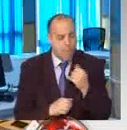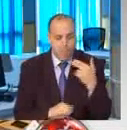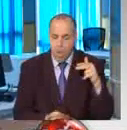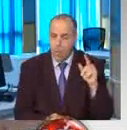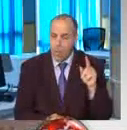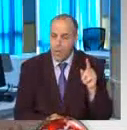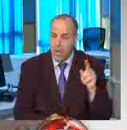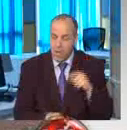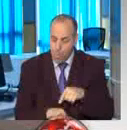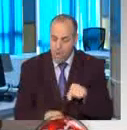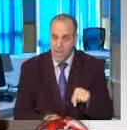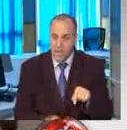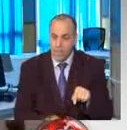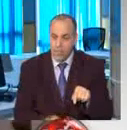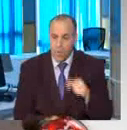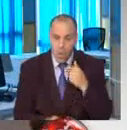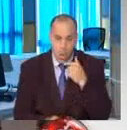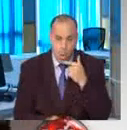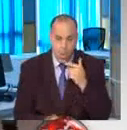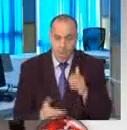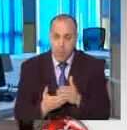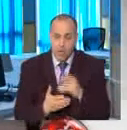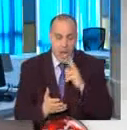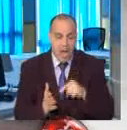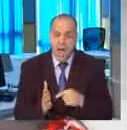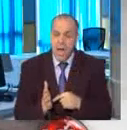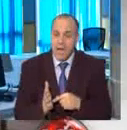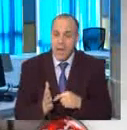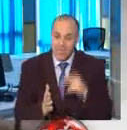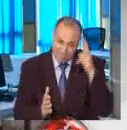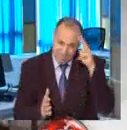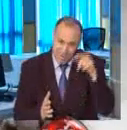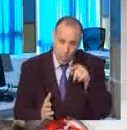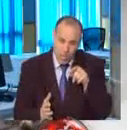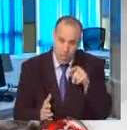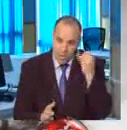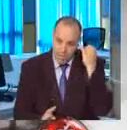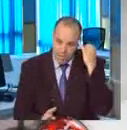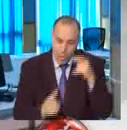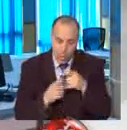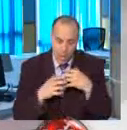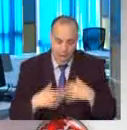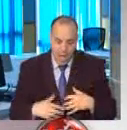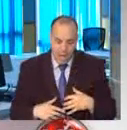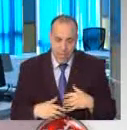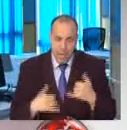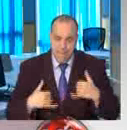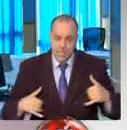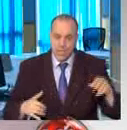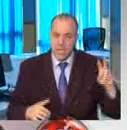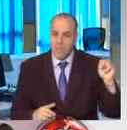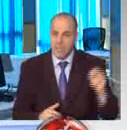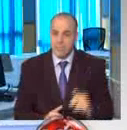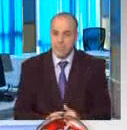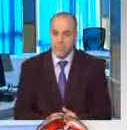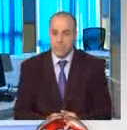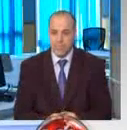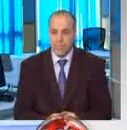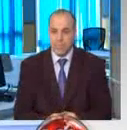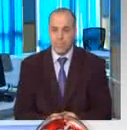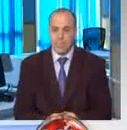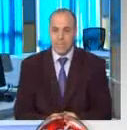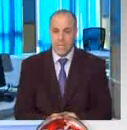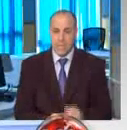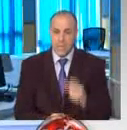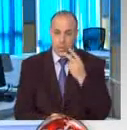مثل هذه المرحلة، رافضا مشروع قرار في هذا الشأن اقترحته الدول الأعضاء في مجلس الأمن.